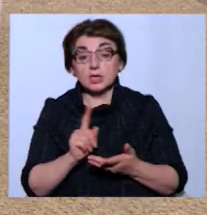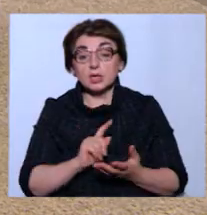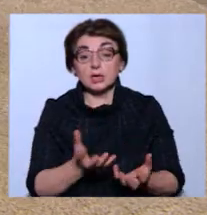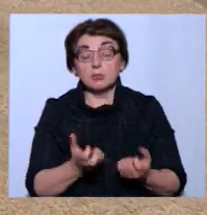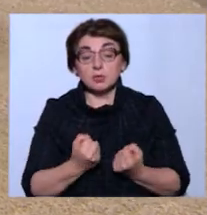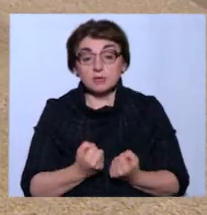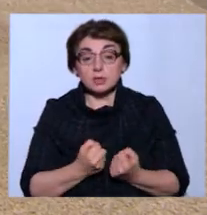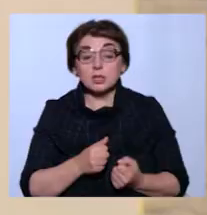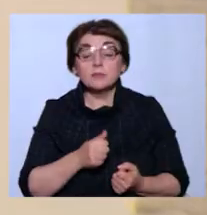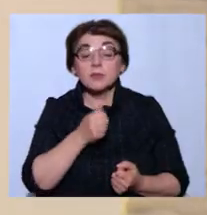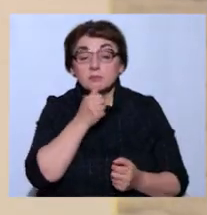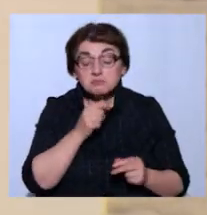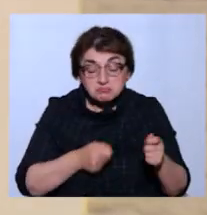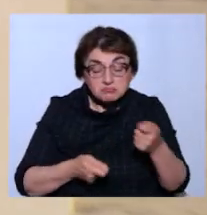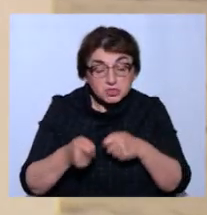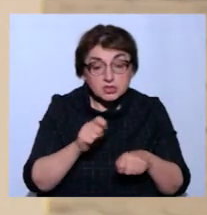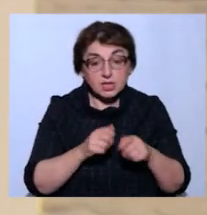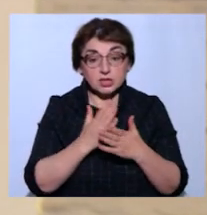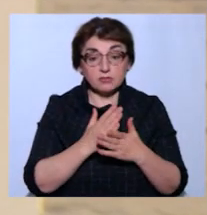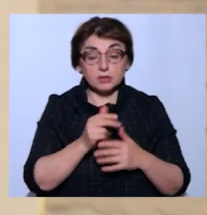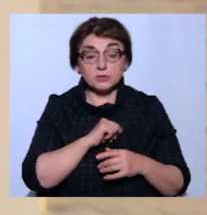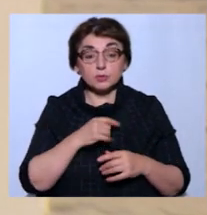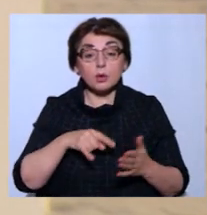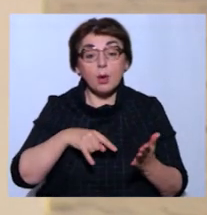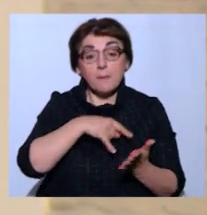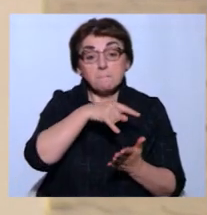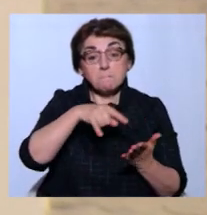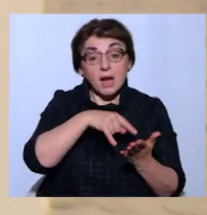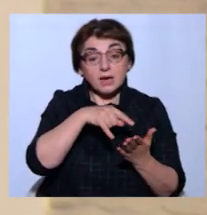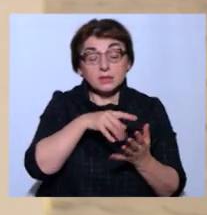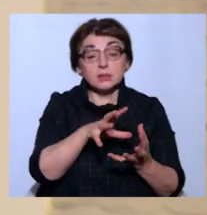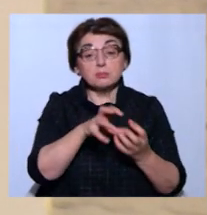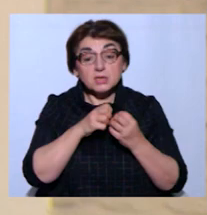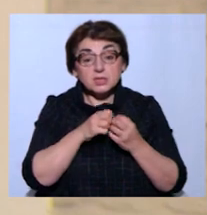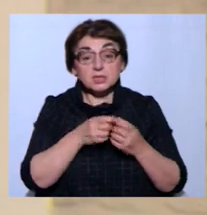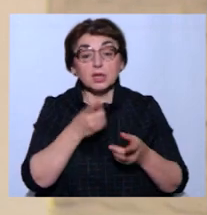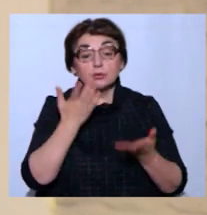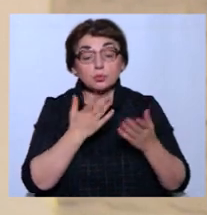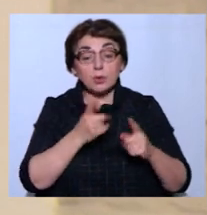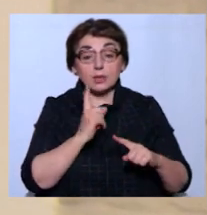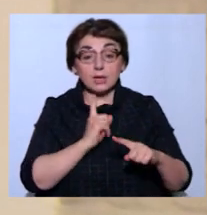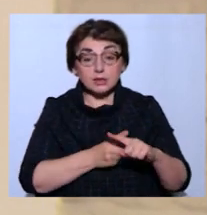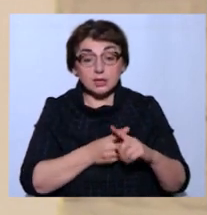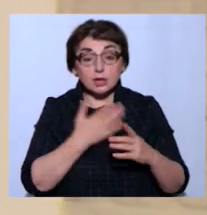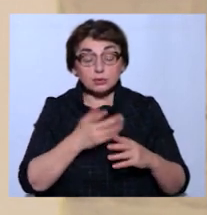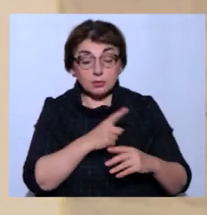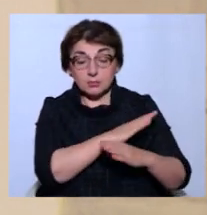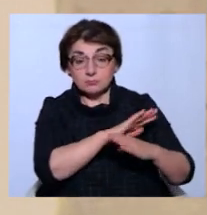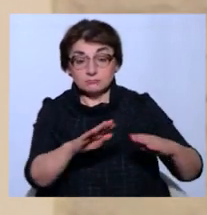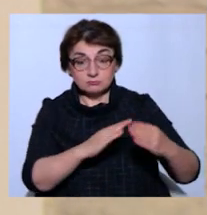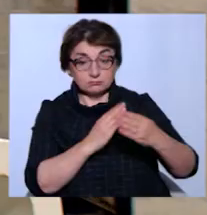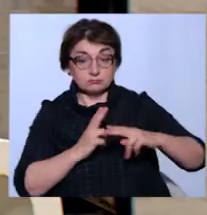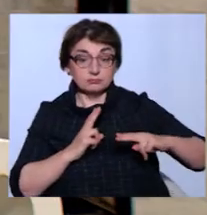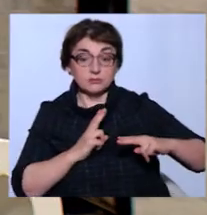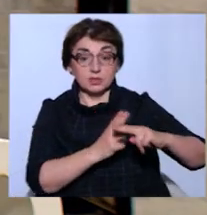ჩავატაროთ ცდა იმის დასადგენად, მიიზიდავს თუ არა მაგნიტი რკინის სხეულს რაიმე დაბრკოლების არსებობის შემთხვევაში. მე აქ